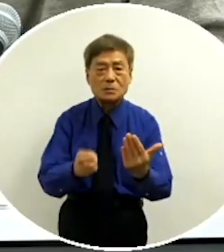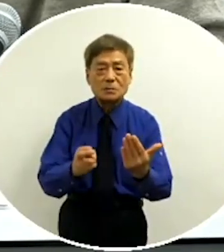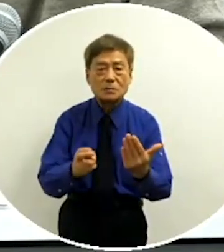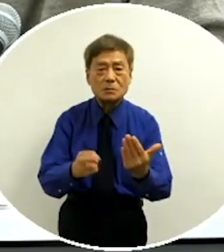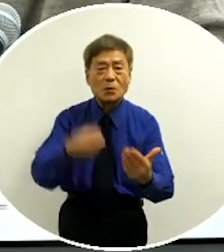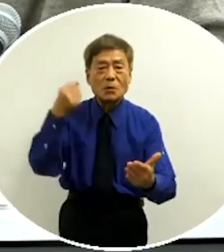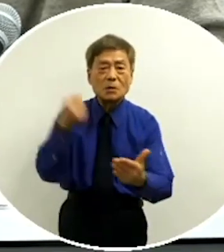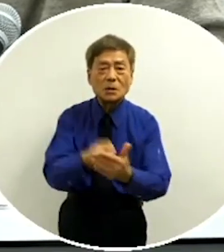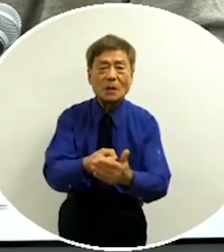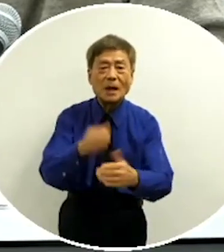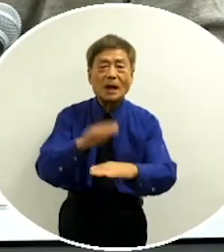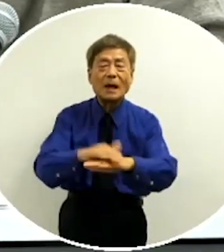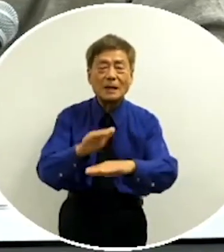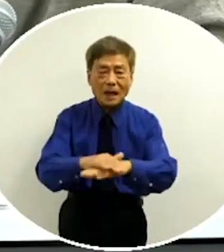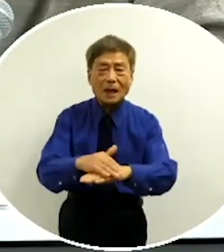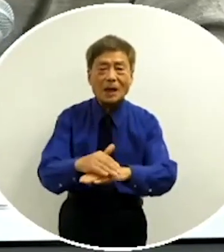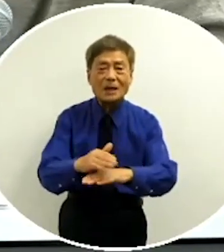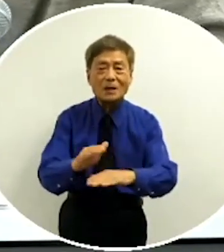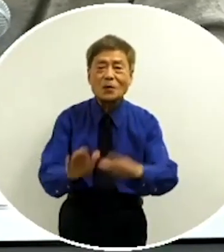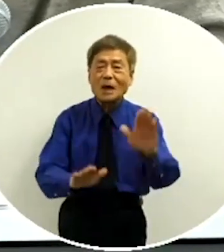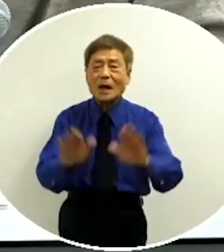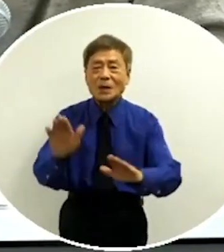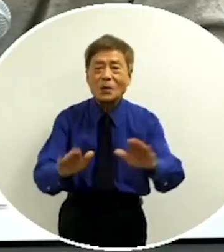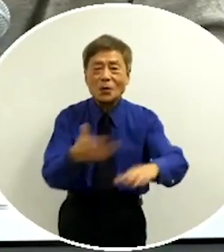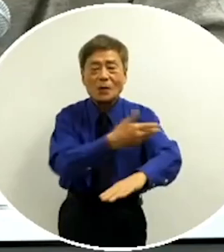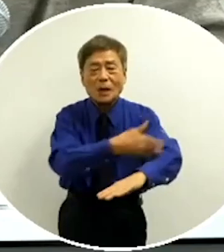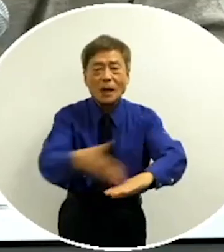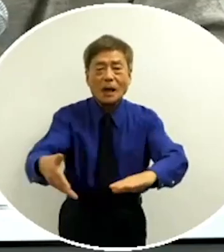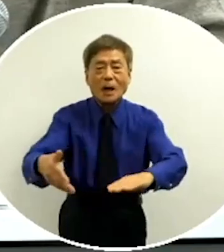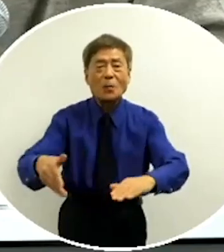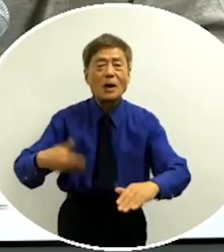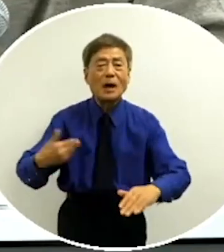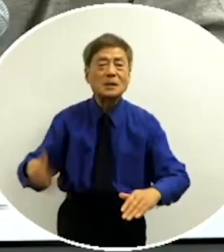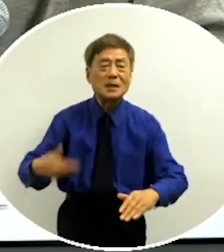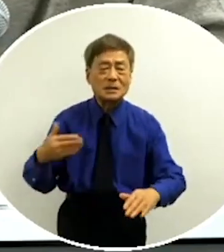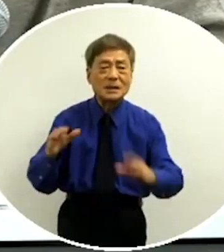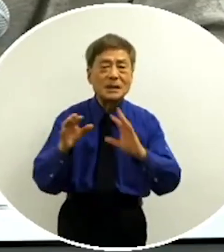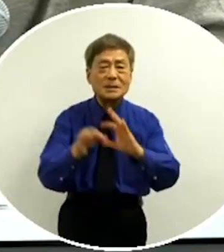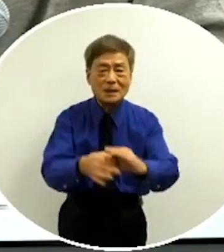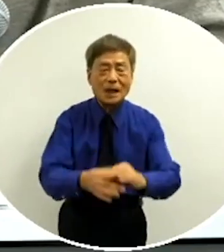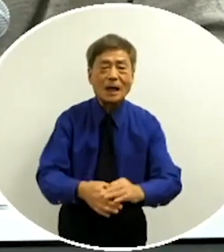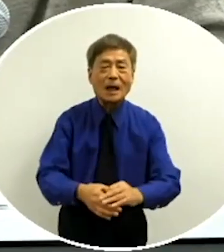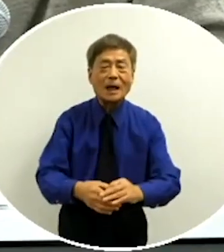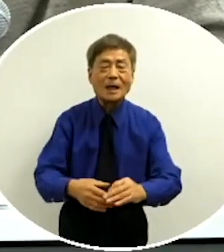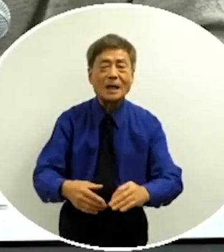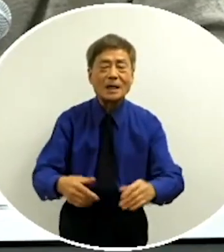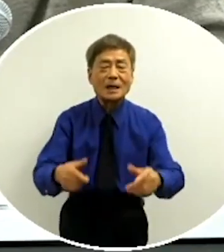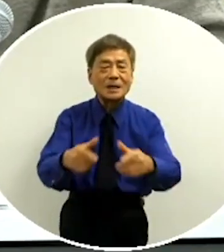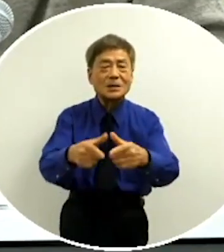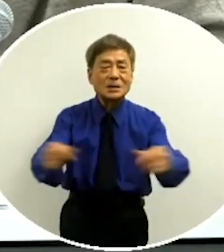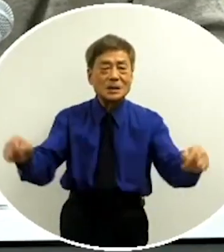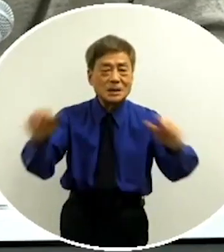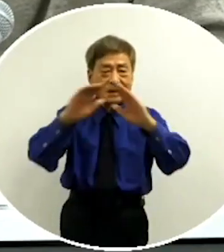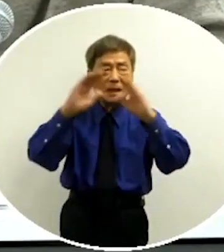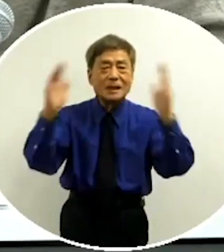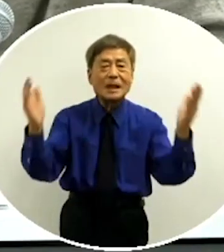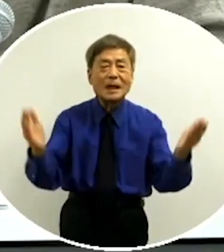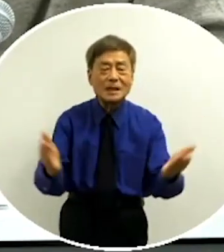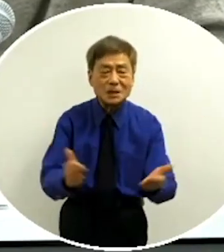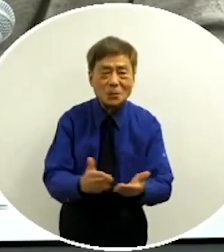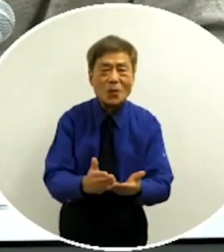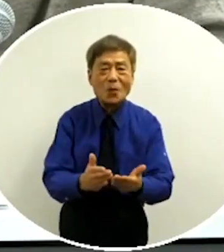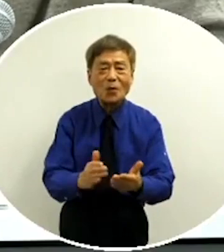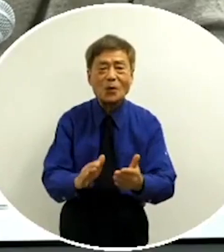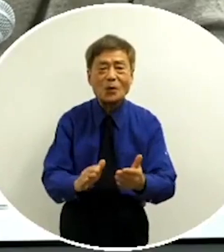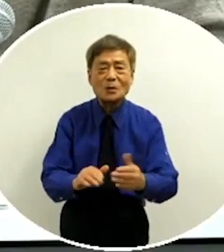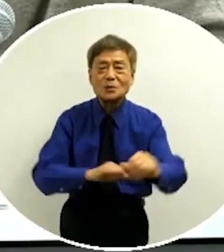時間が早くてですねそれを少しでもこう公開をするということを我々もやりたいんですそこがなかなかできないんですねだからその